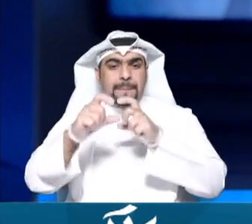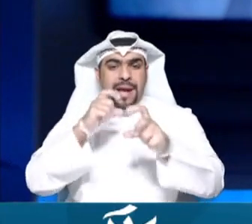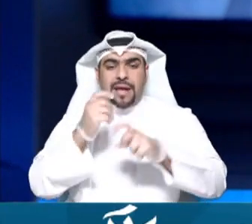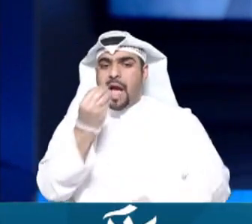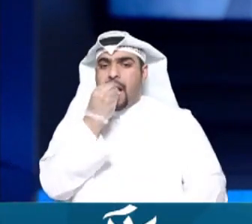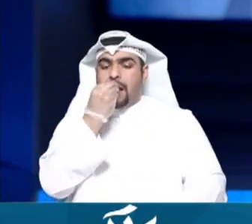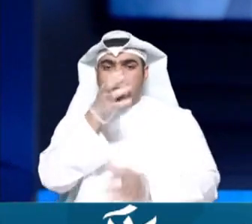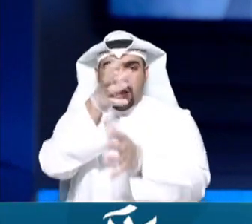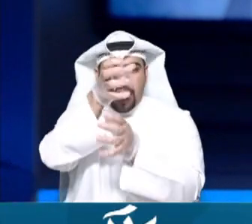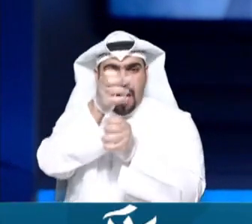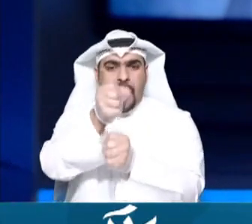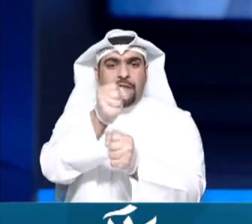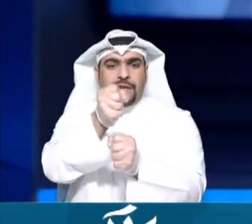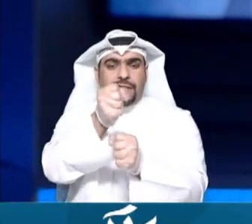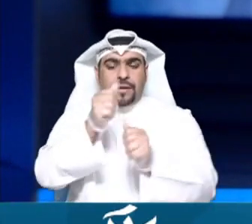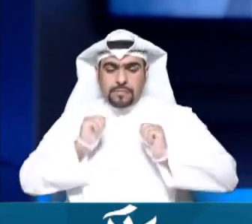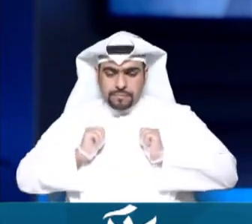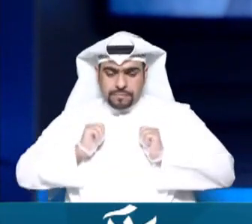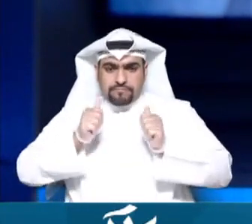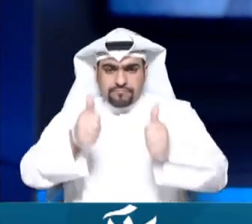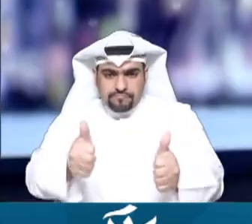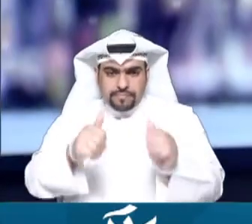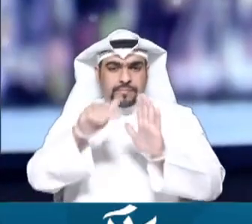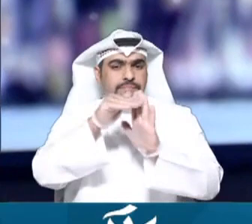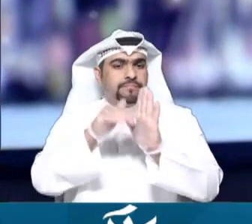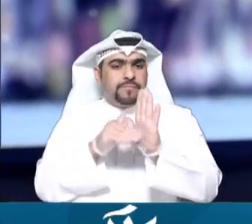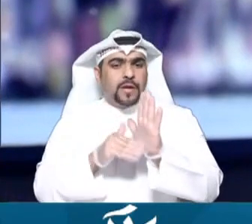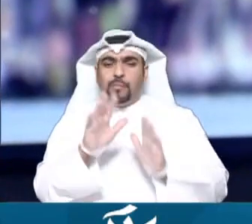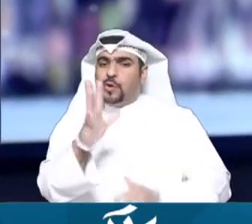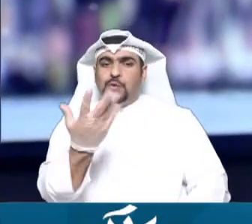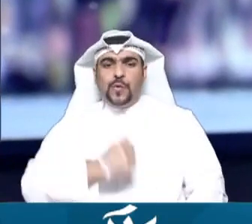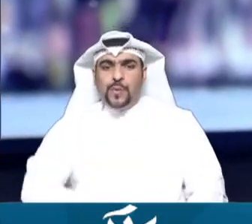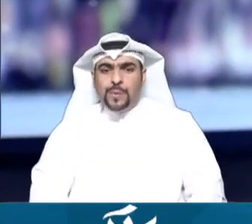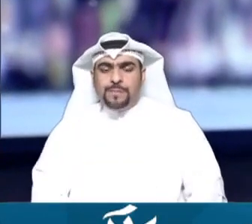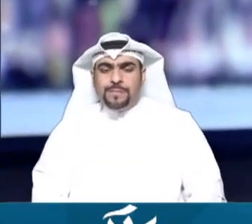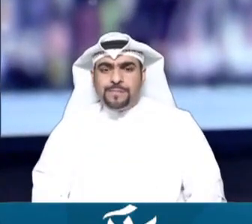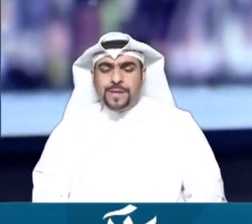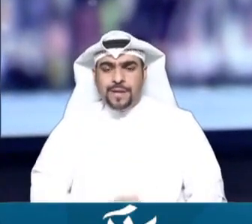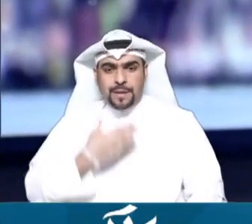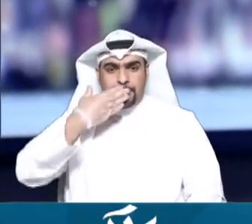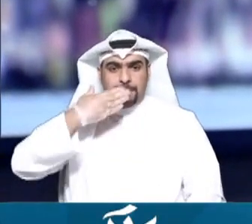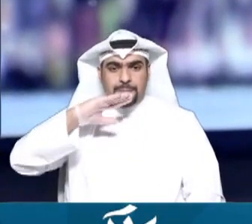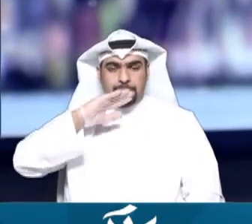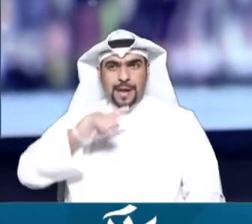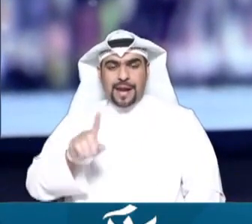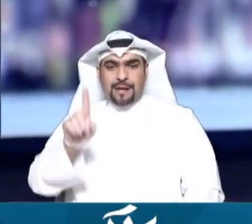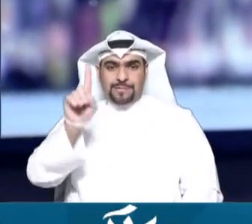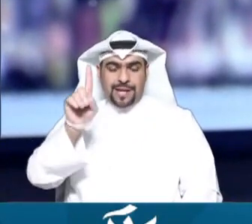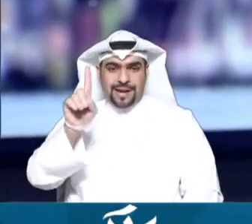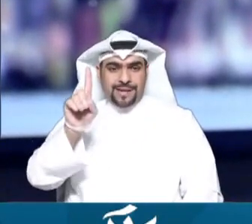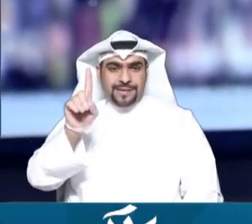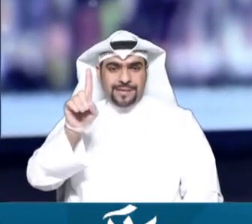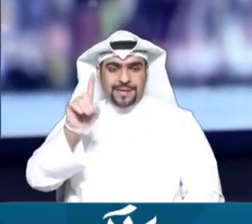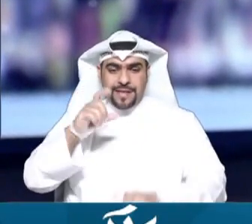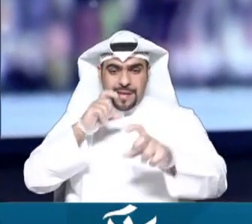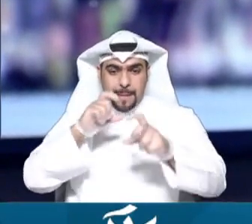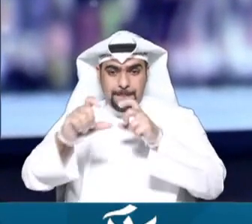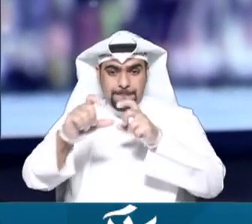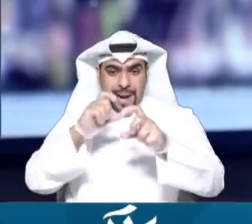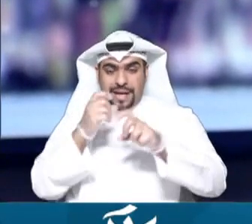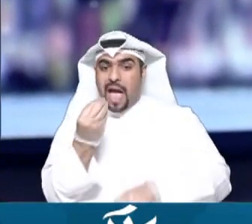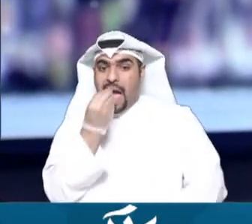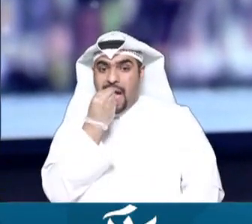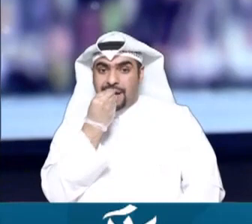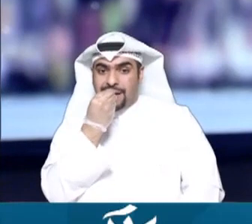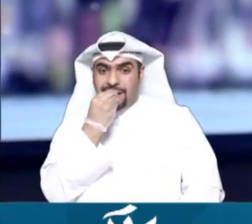هذه الظروف الاستثنائيه اللي تمر فيها البلاد؟ بحمد الله البنك الكويتي للطعام يعني يمكن مؤسسه يعني انشئت يعني صار